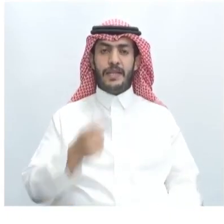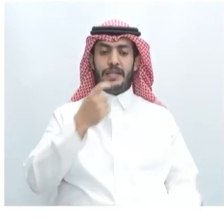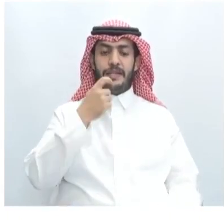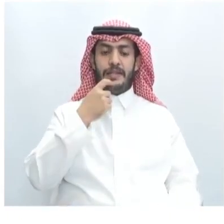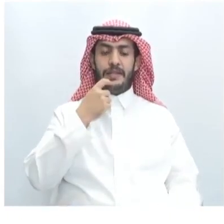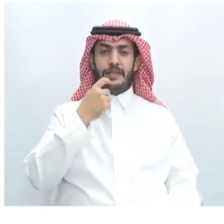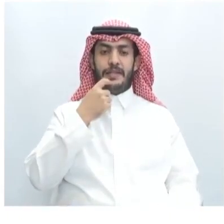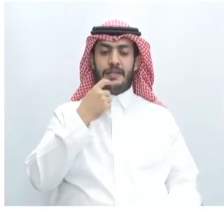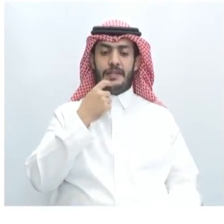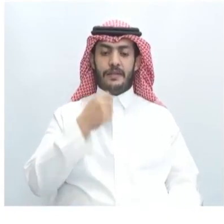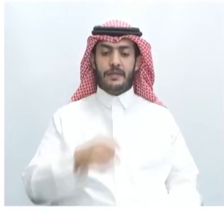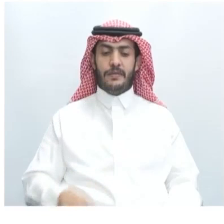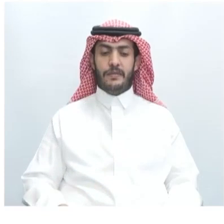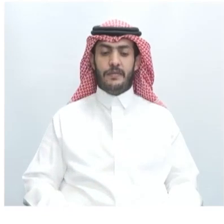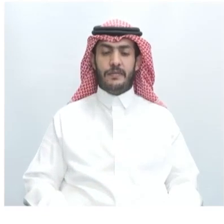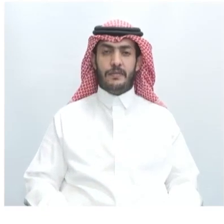في السنه الاولى الهجره